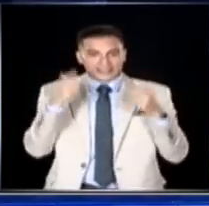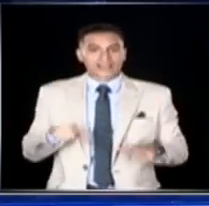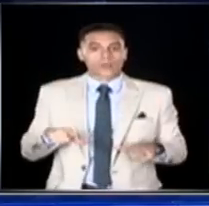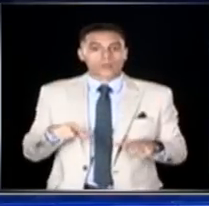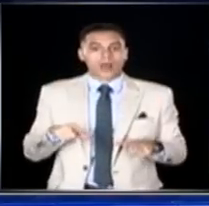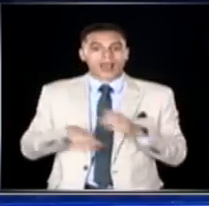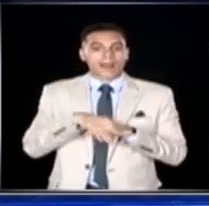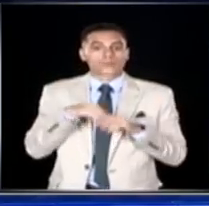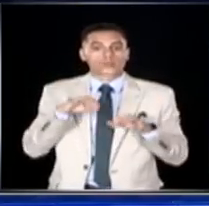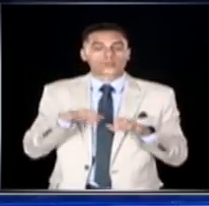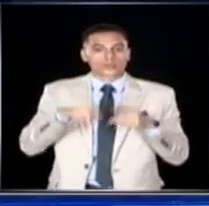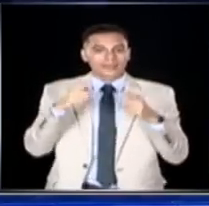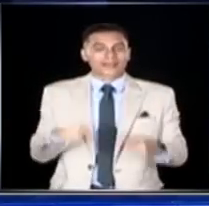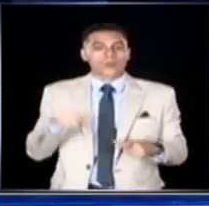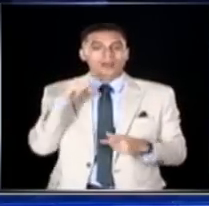هي؟